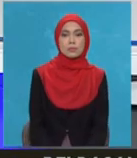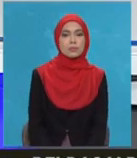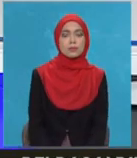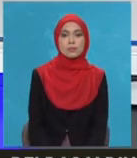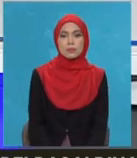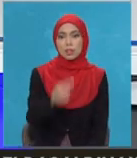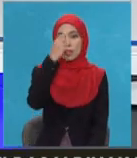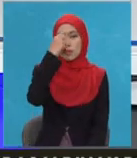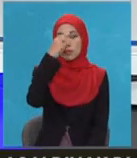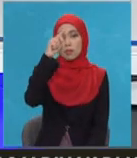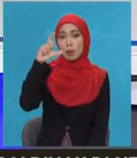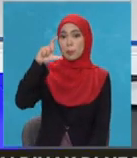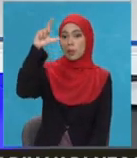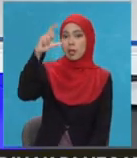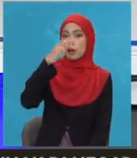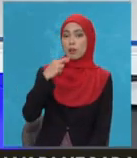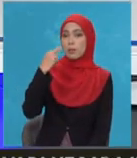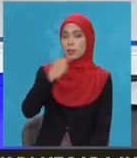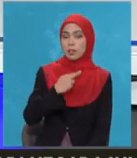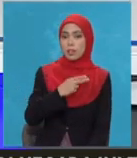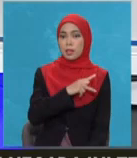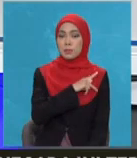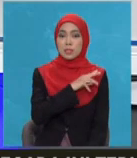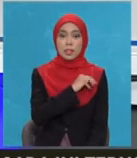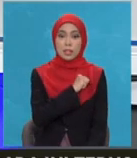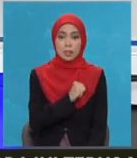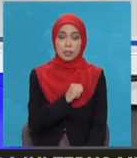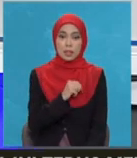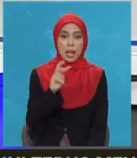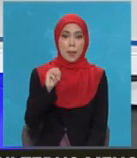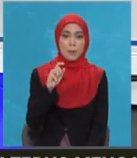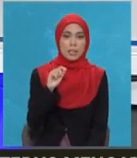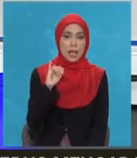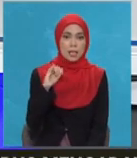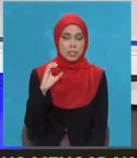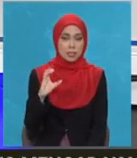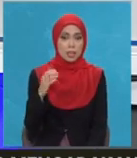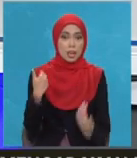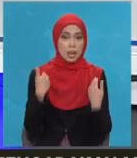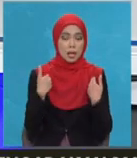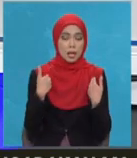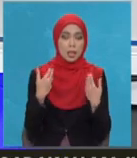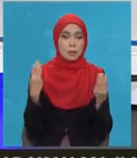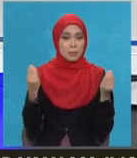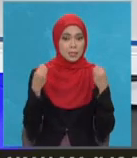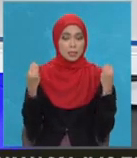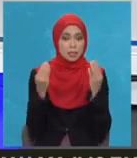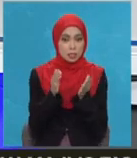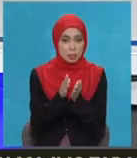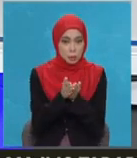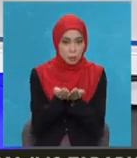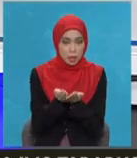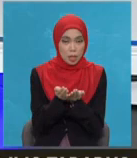bulan Ramadhan Kementerian pengangkutan dan info komunikasi dengan hari tadi mengadakan majelis pembukaan Tadarus AlQuran